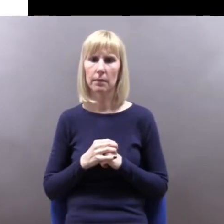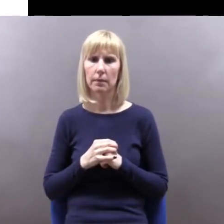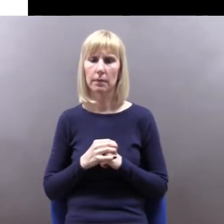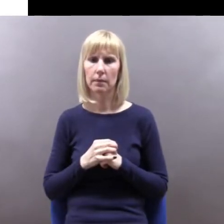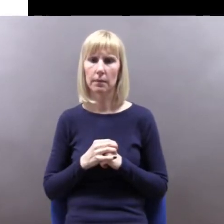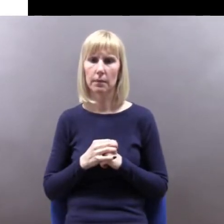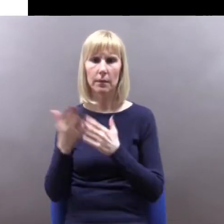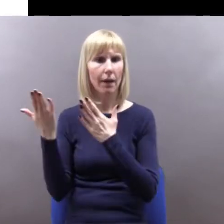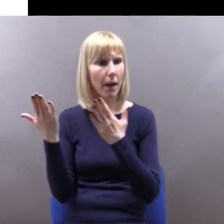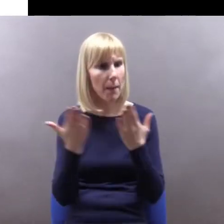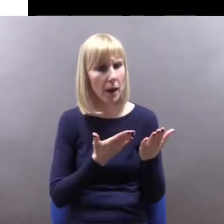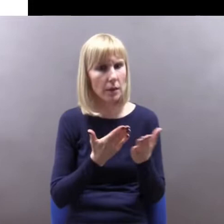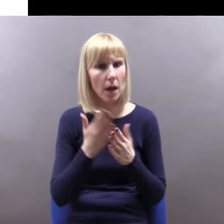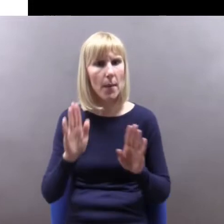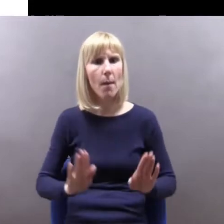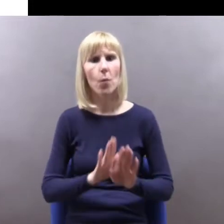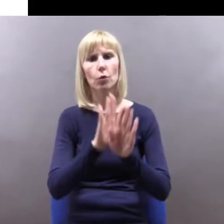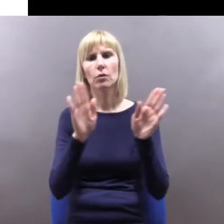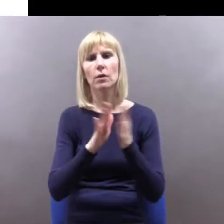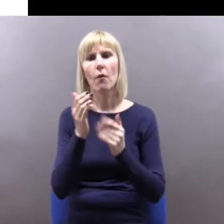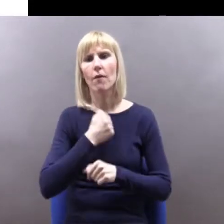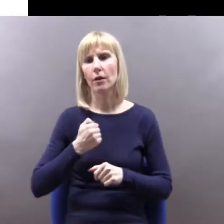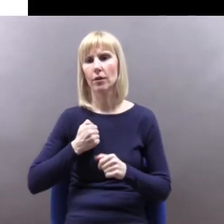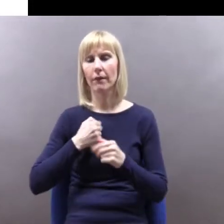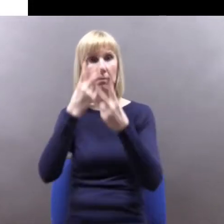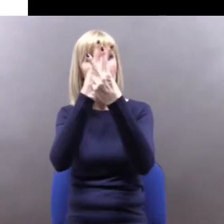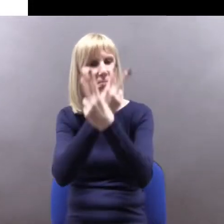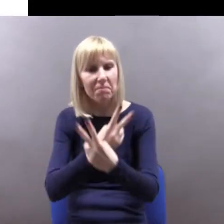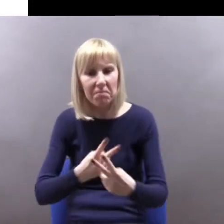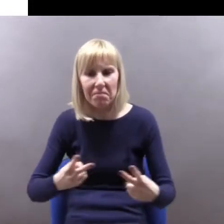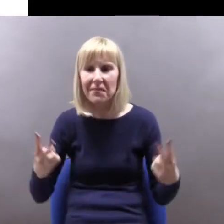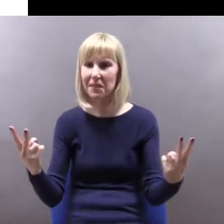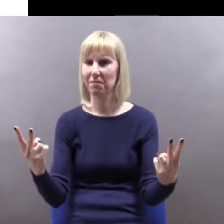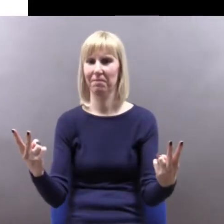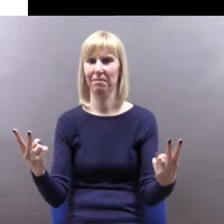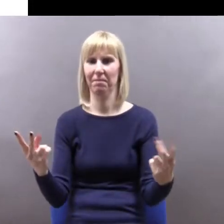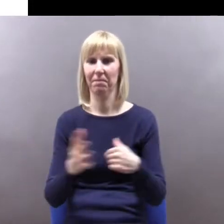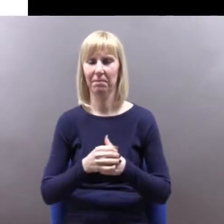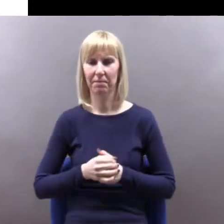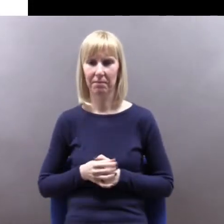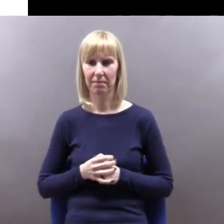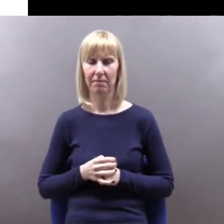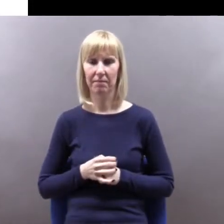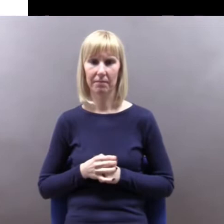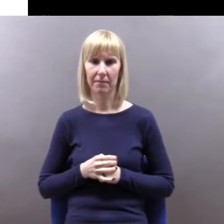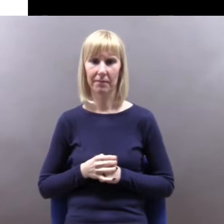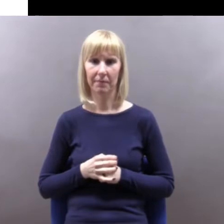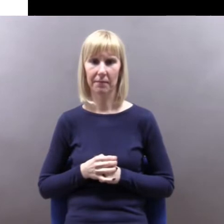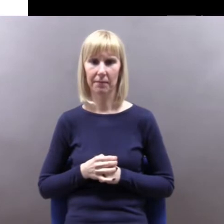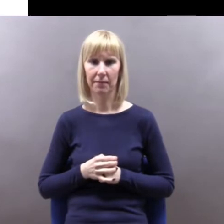w takim celu też warto się wybrać do tego obiektu. Przed nami jeszcze panel dyskusyjny,